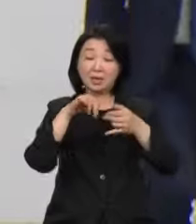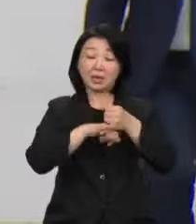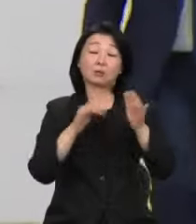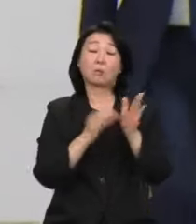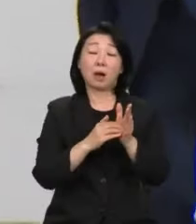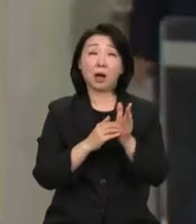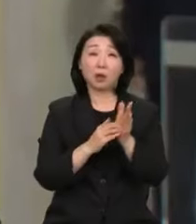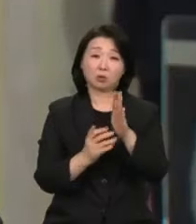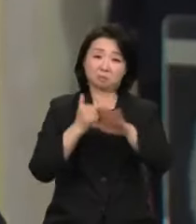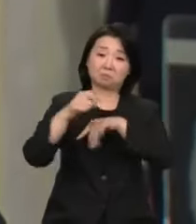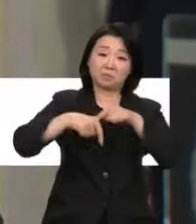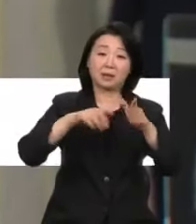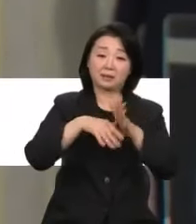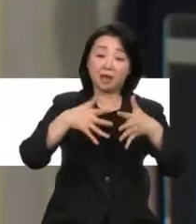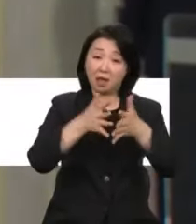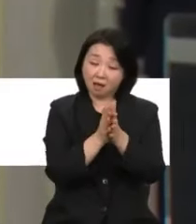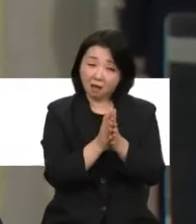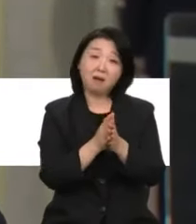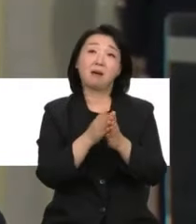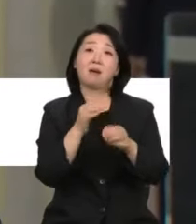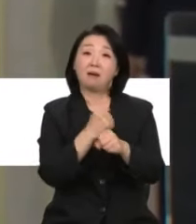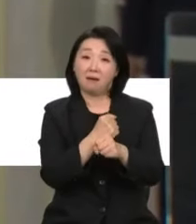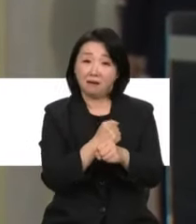옮겼습니다. 대통령 비서실에서